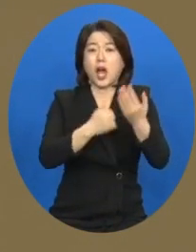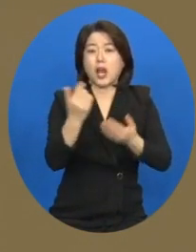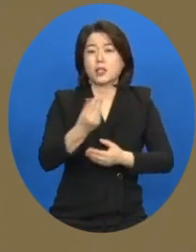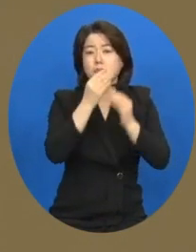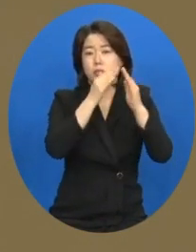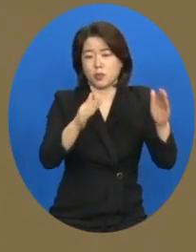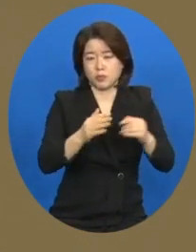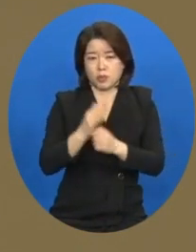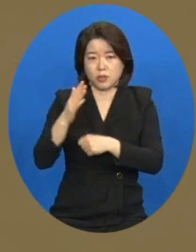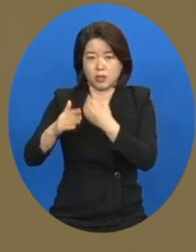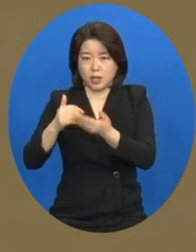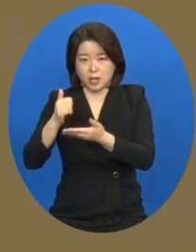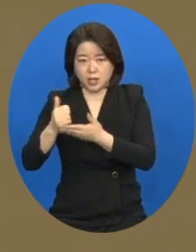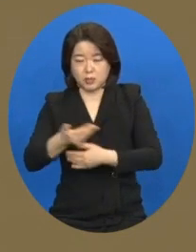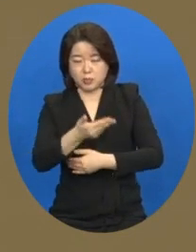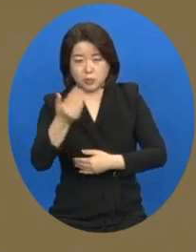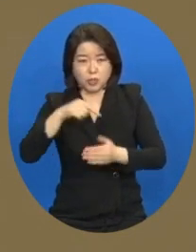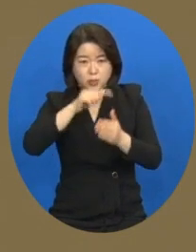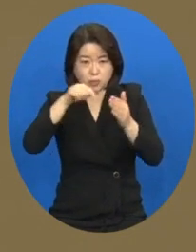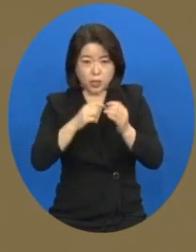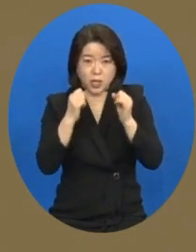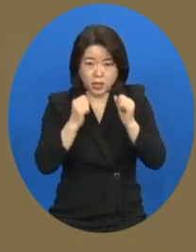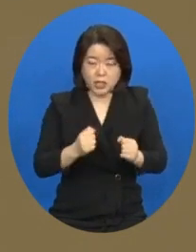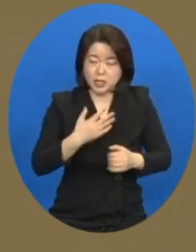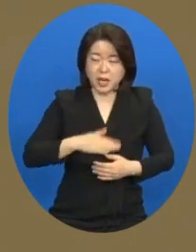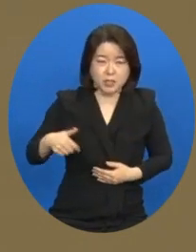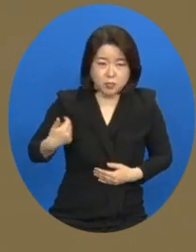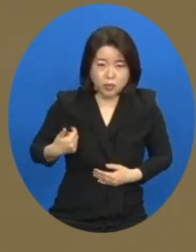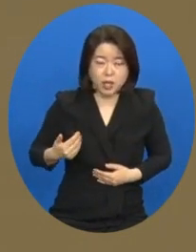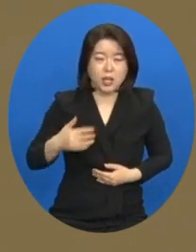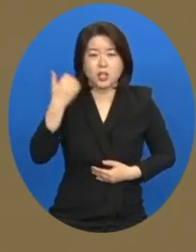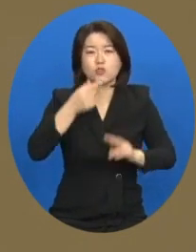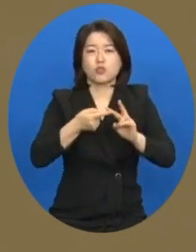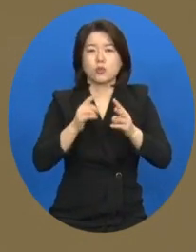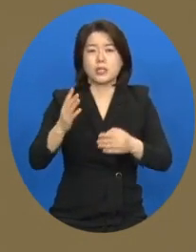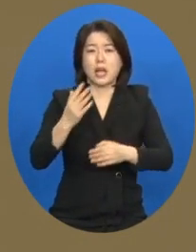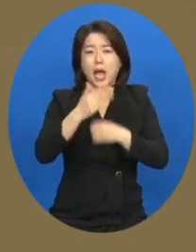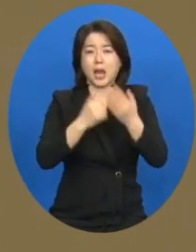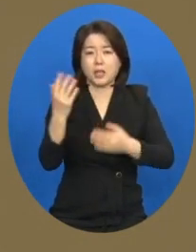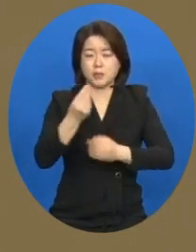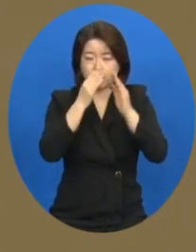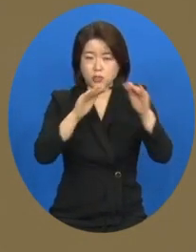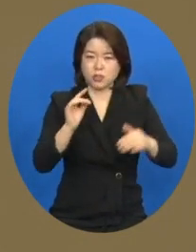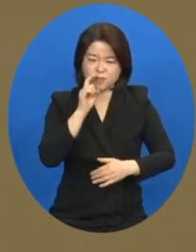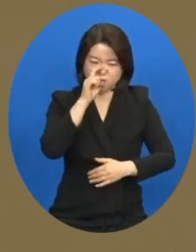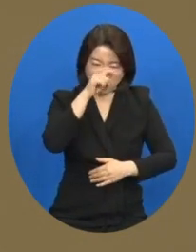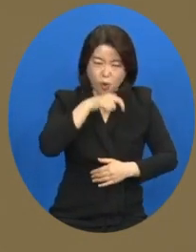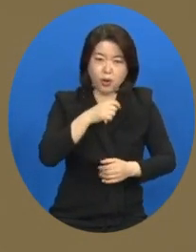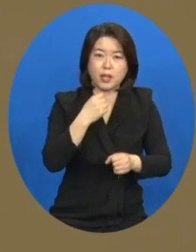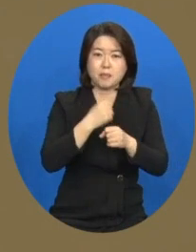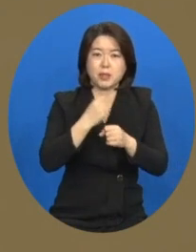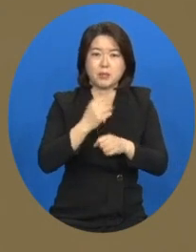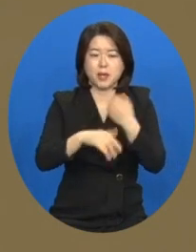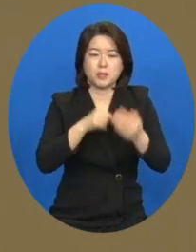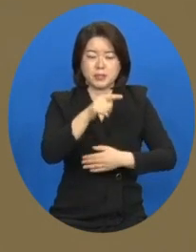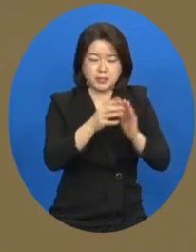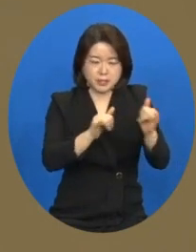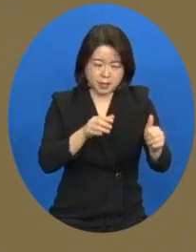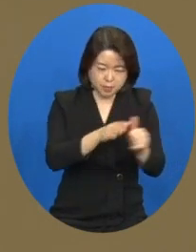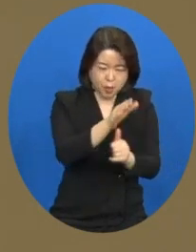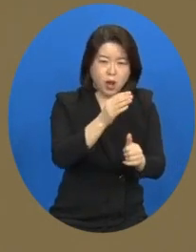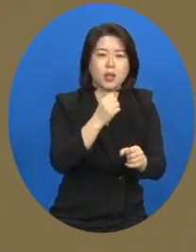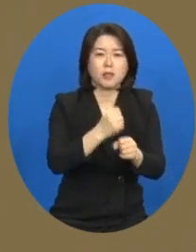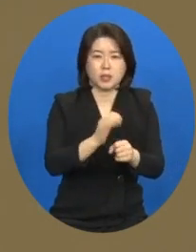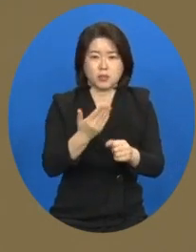성령이 너희 안에 계시는 것을 알지 못하느냐. 누구든지 하나님의 성전을 더럽히면 하나님이 그 사람을 멸하시리라.